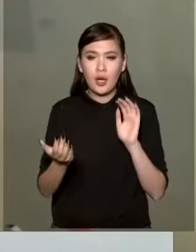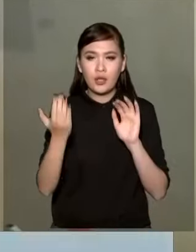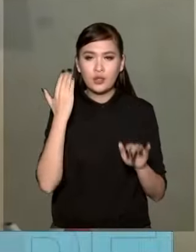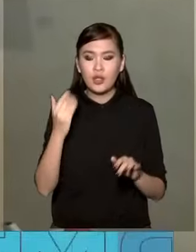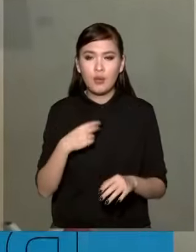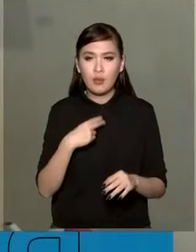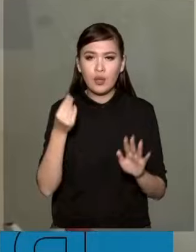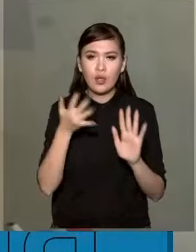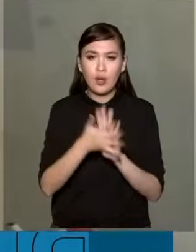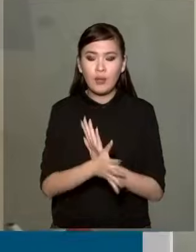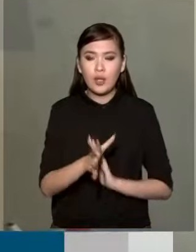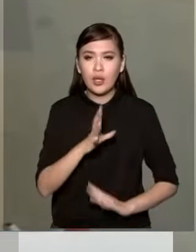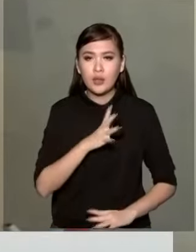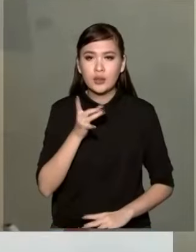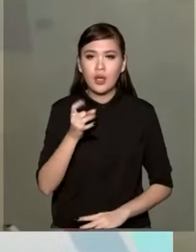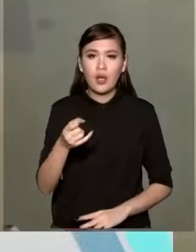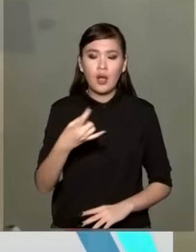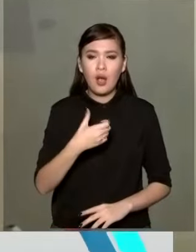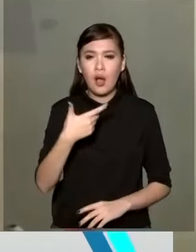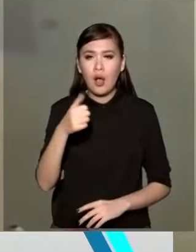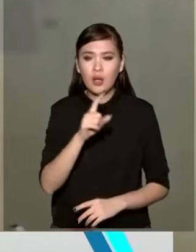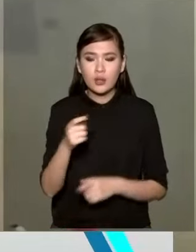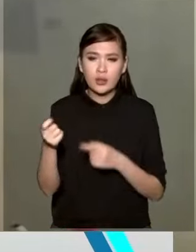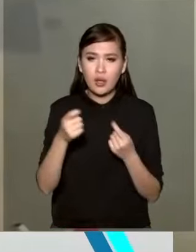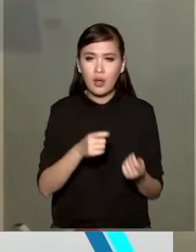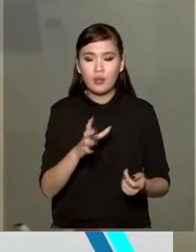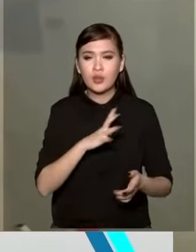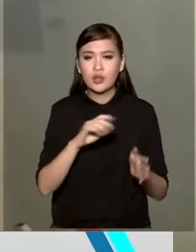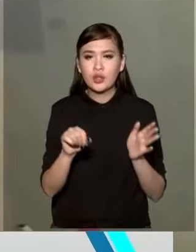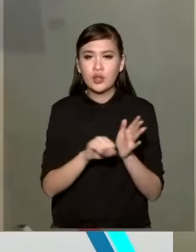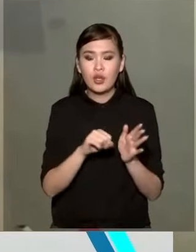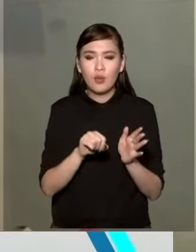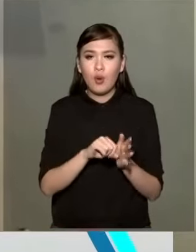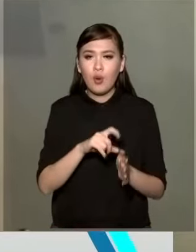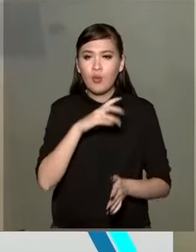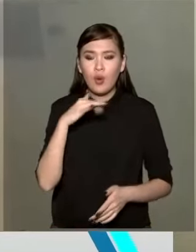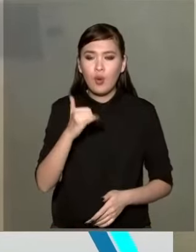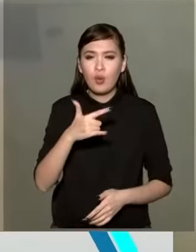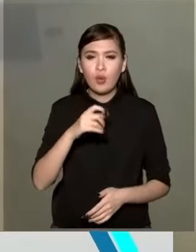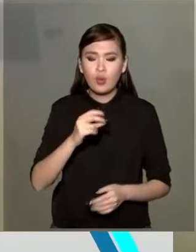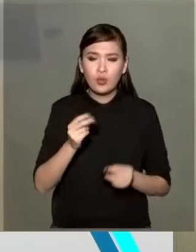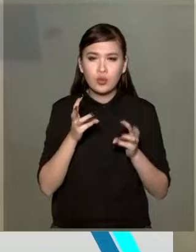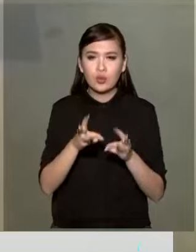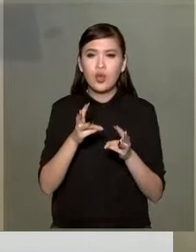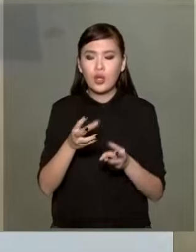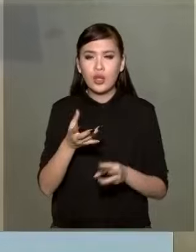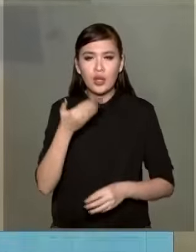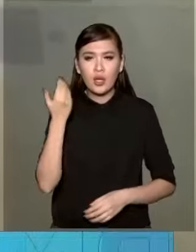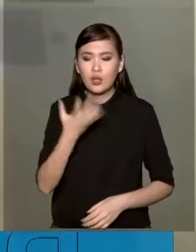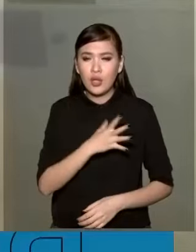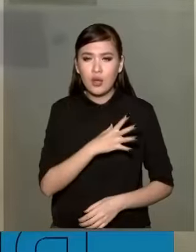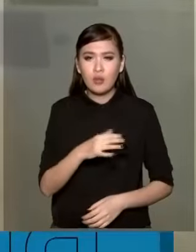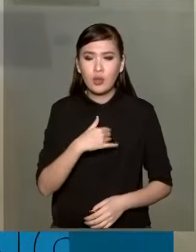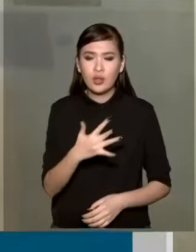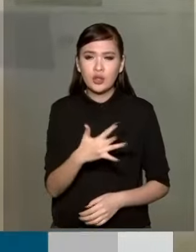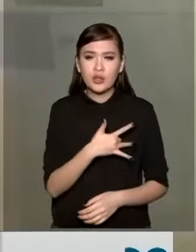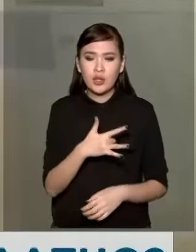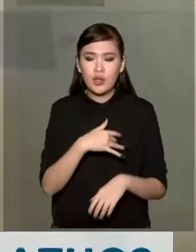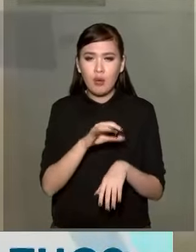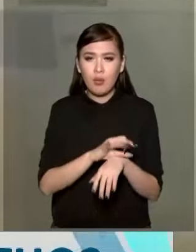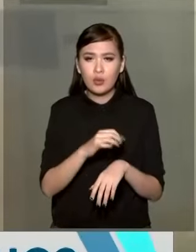приходилось тратиться на такси, чтобы привезти газбаллон. Зимой немало средств уходило на уголь. Было нелегко. У меня больное сердце, да и